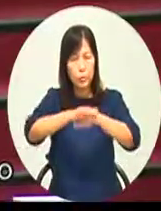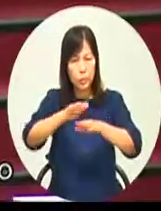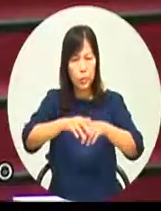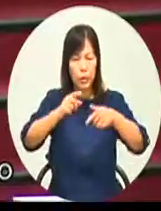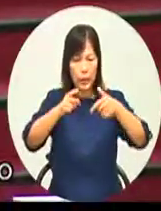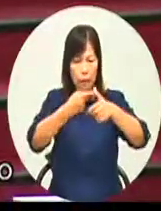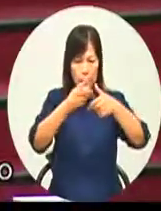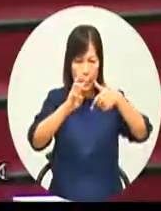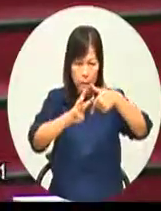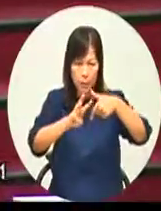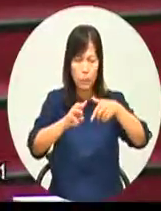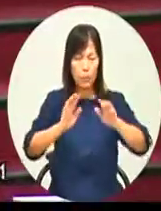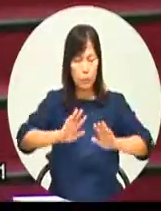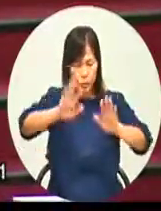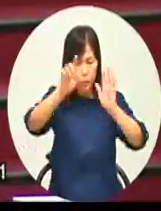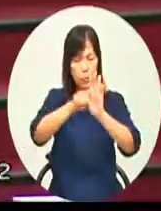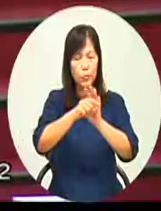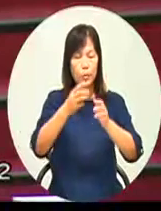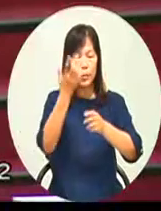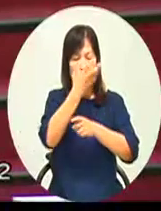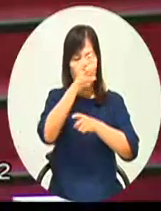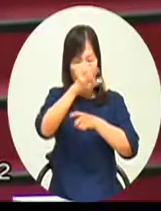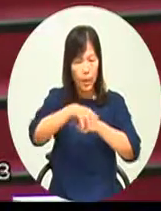展，美浓也就有发展。